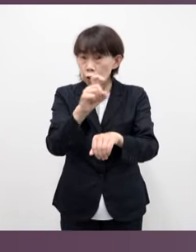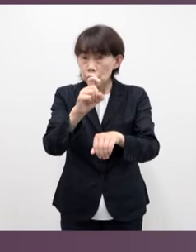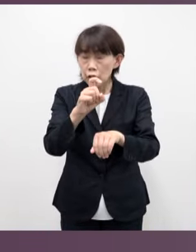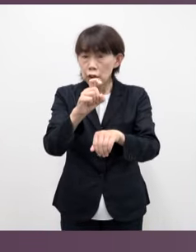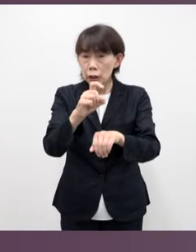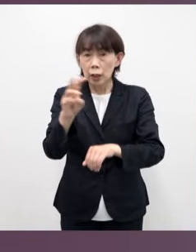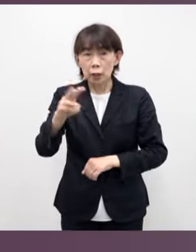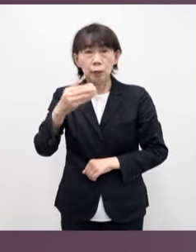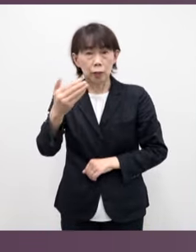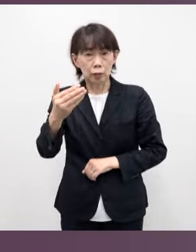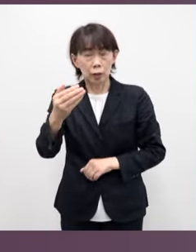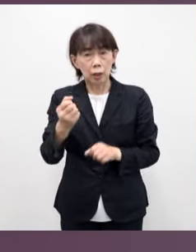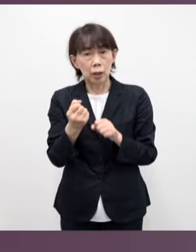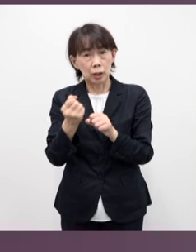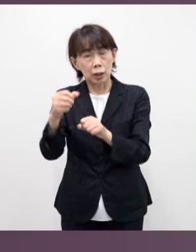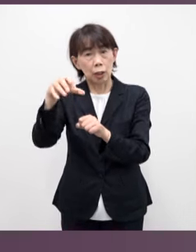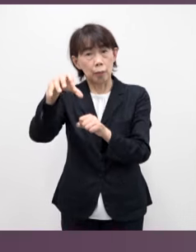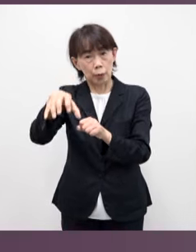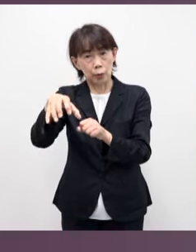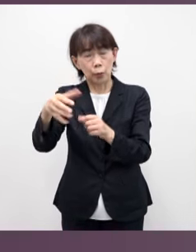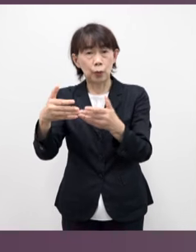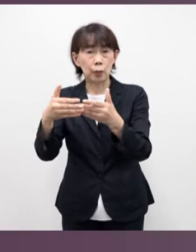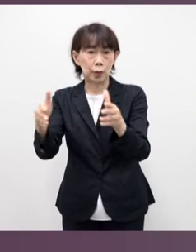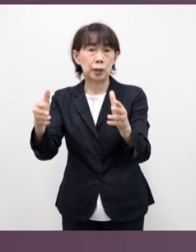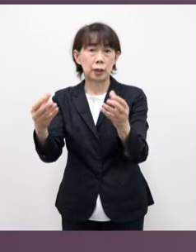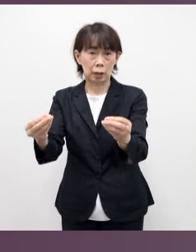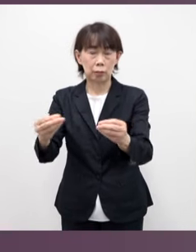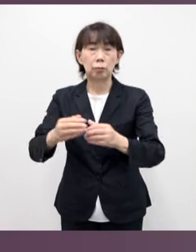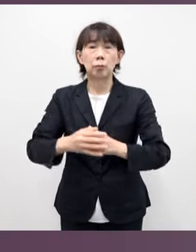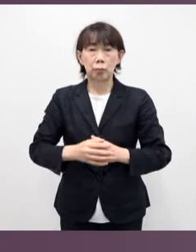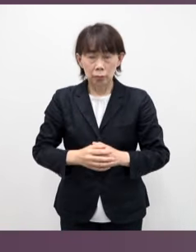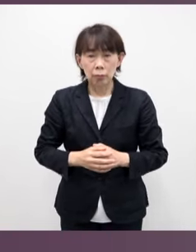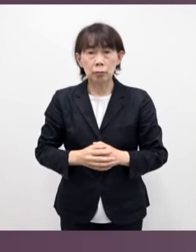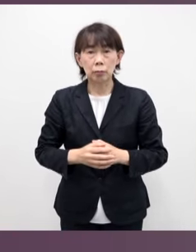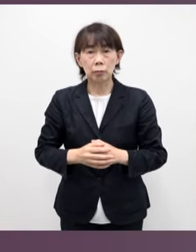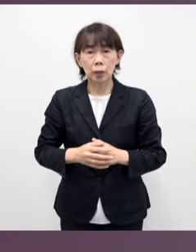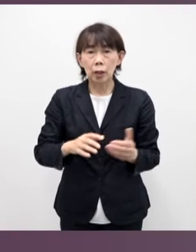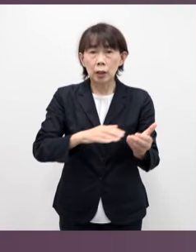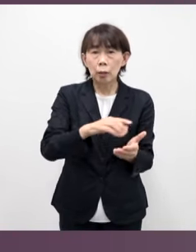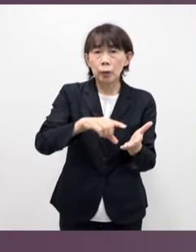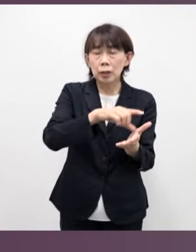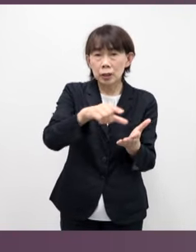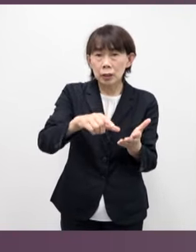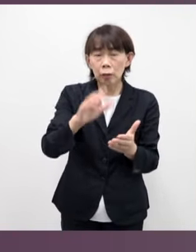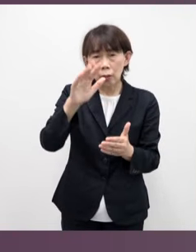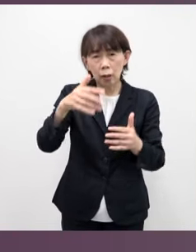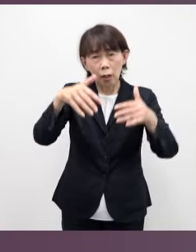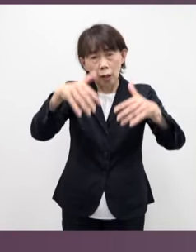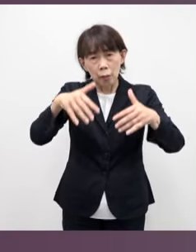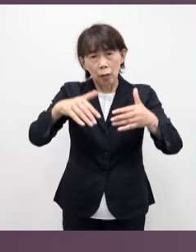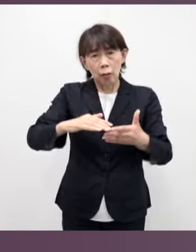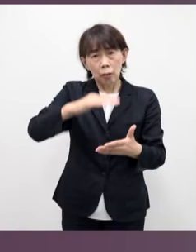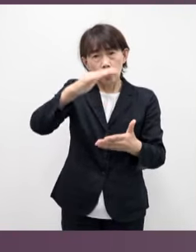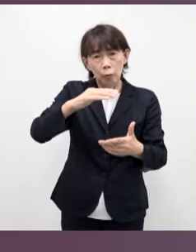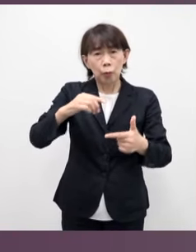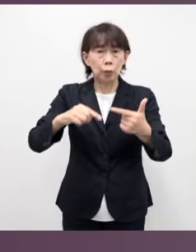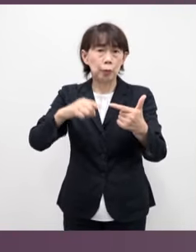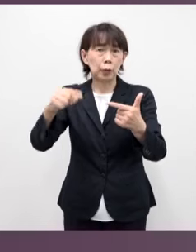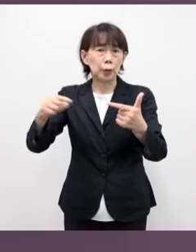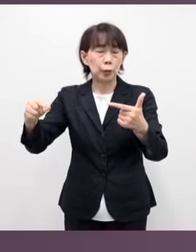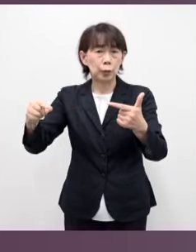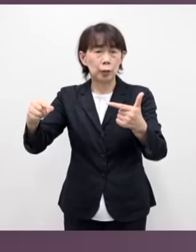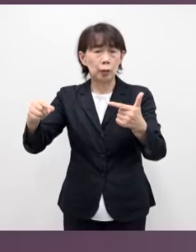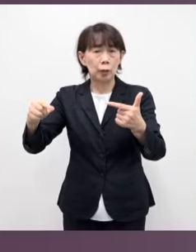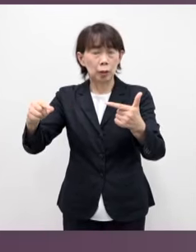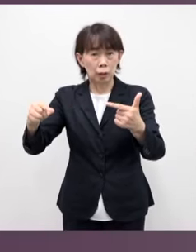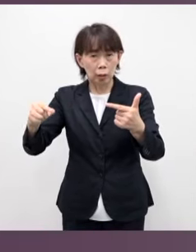つきましては杉並区が5避難所5改正されております玉地域でえ送料が600mm程度となり雨がです